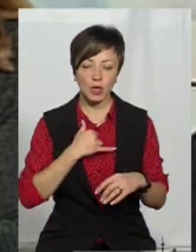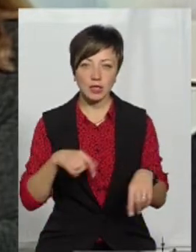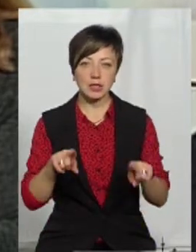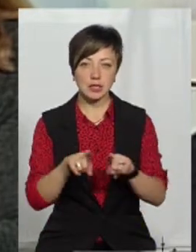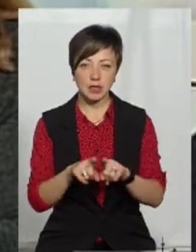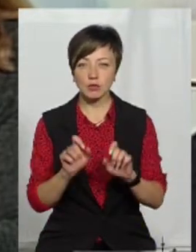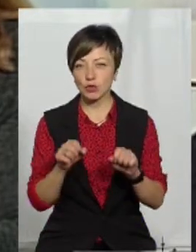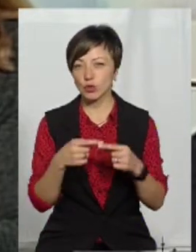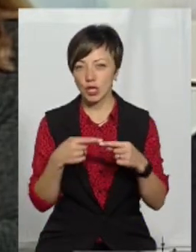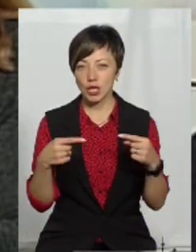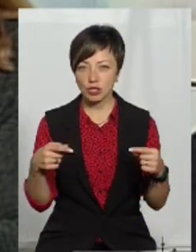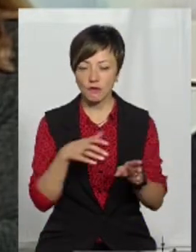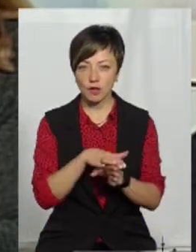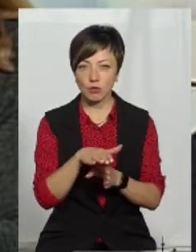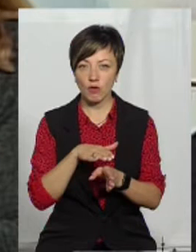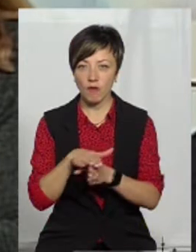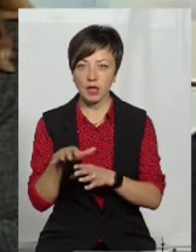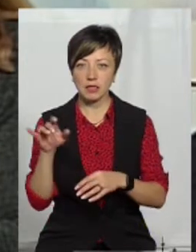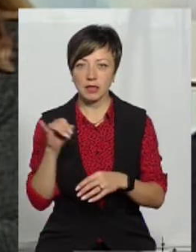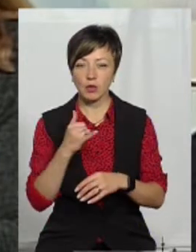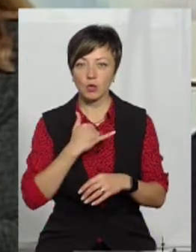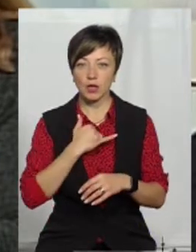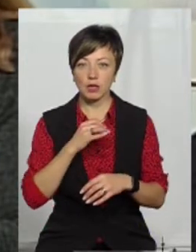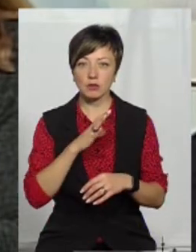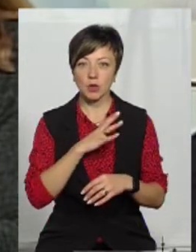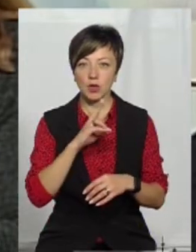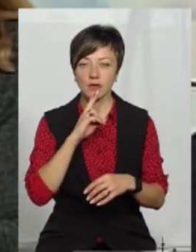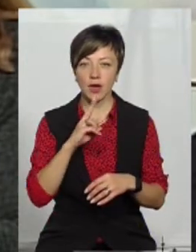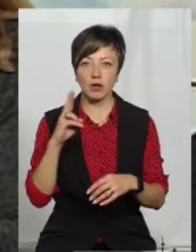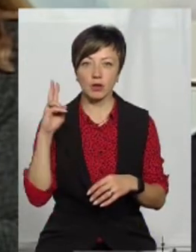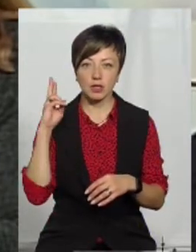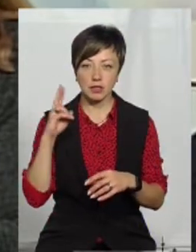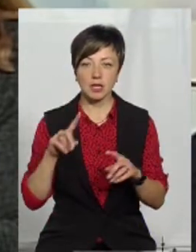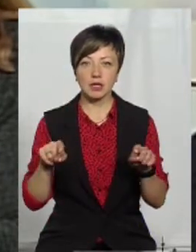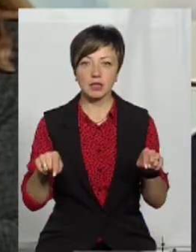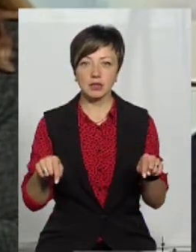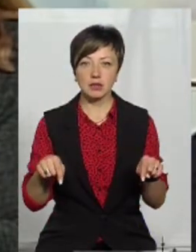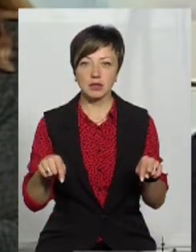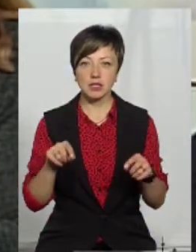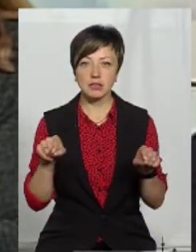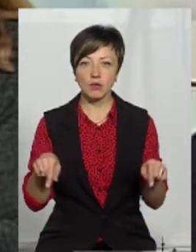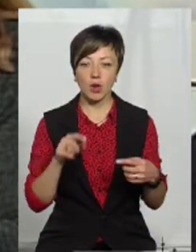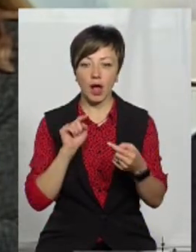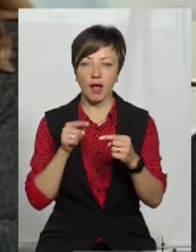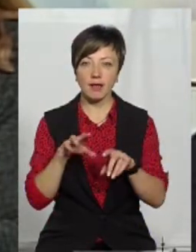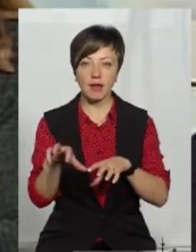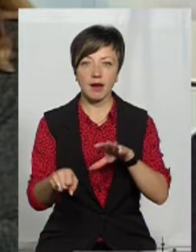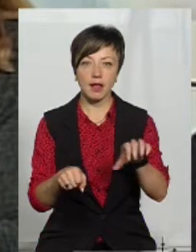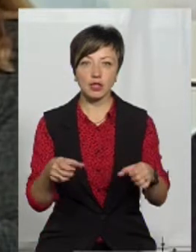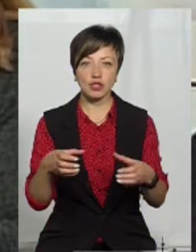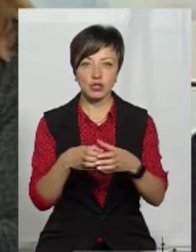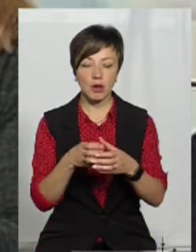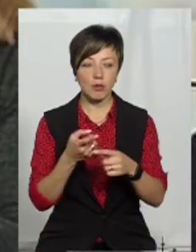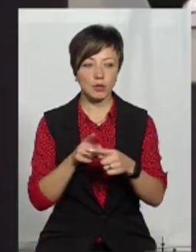такі, скажімо, речі відбуватися. І з нас було, по-моєму, 2 роки назад було створено антирейдерський штаб по